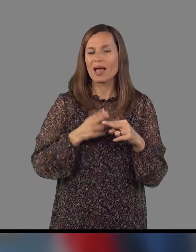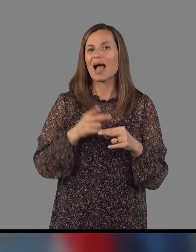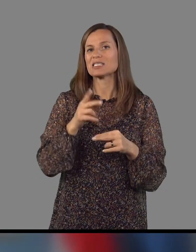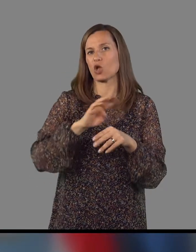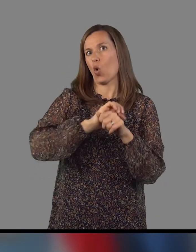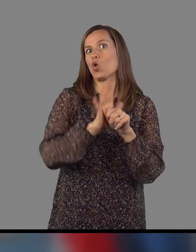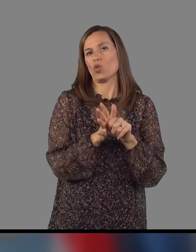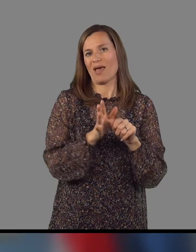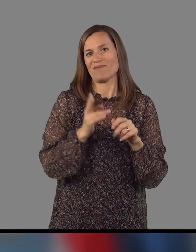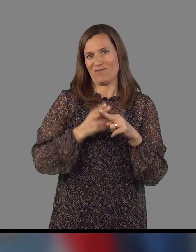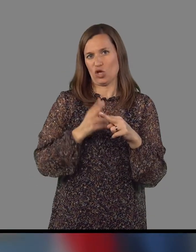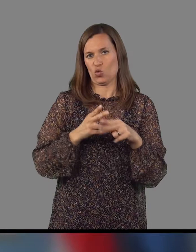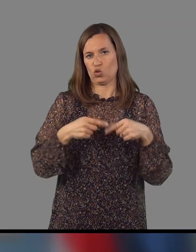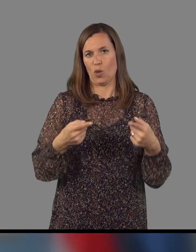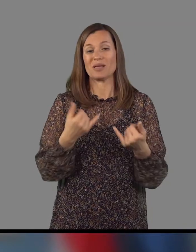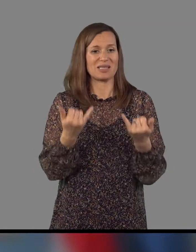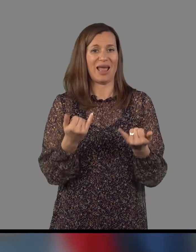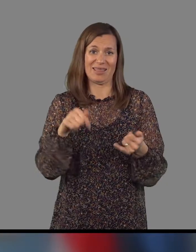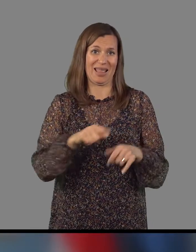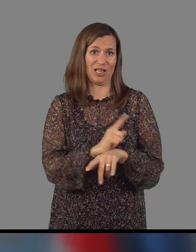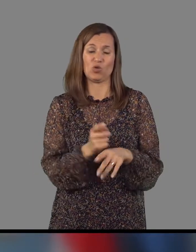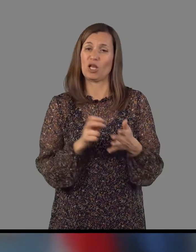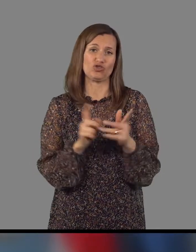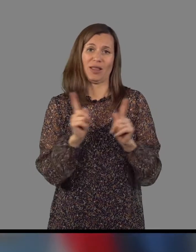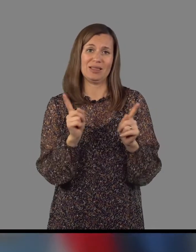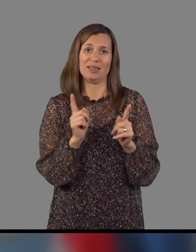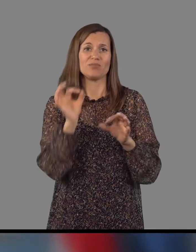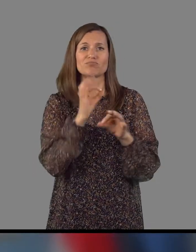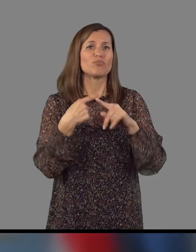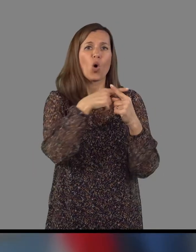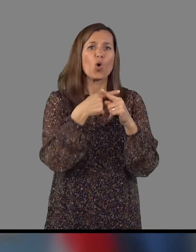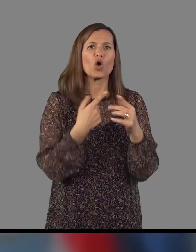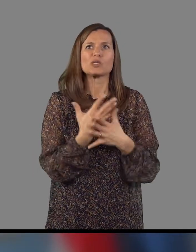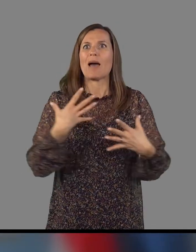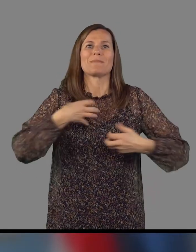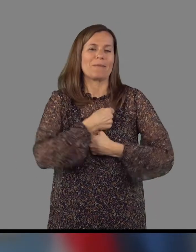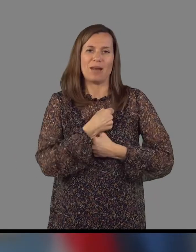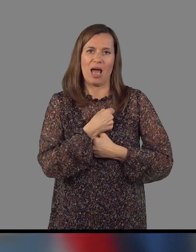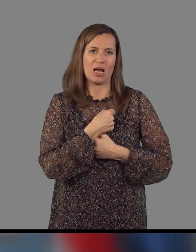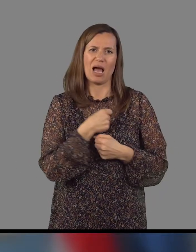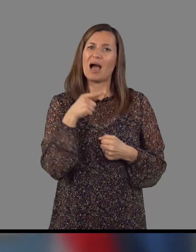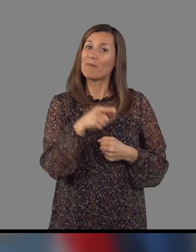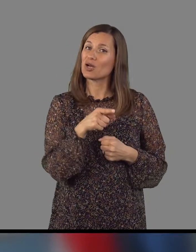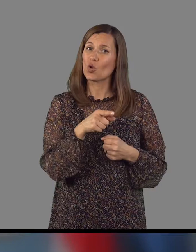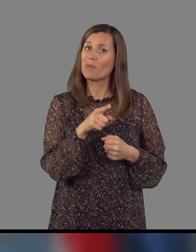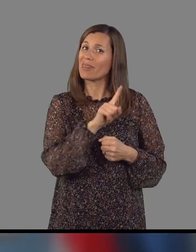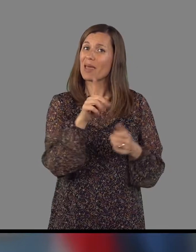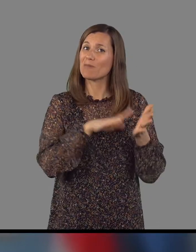okuženega za koronavirusom, tako da ta trenutek še ni pogojev za kakršenkoli preplah, seveda pa to ne pomeni,